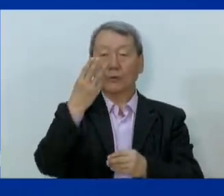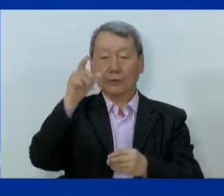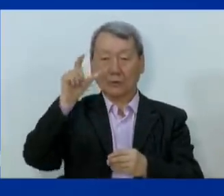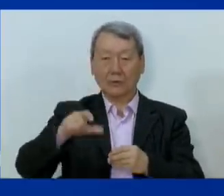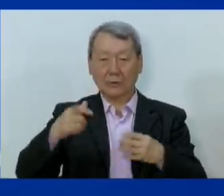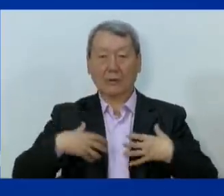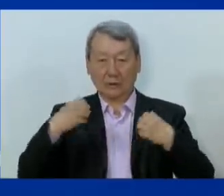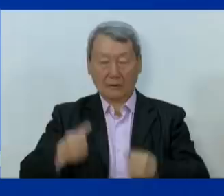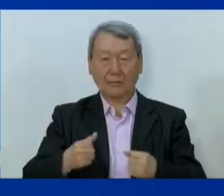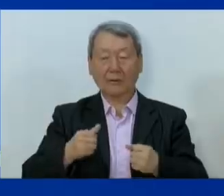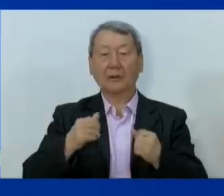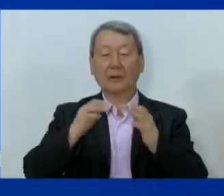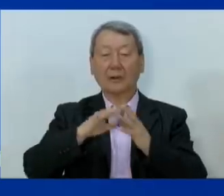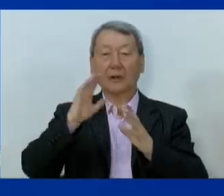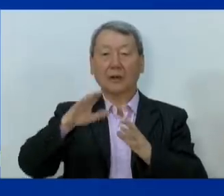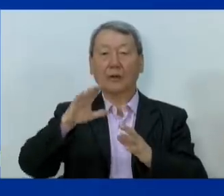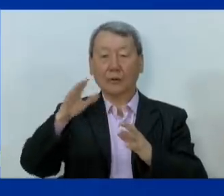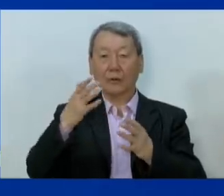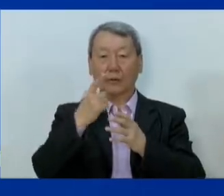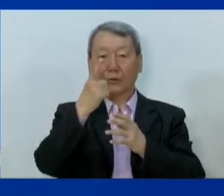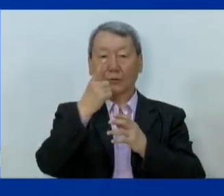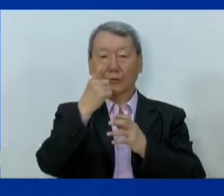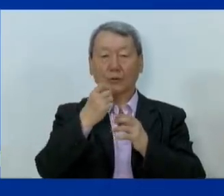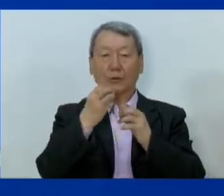чығарылды. Джалпы саны 133